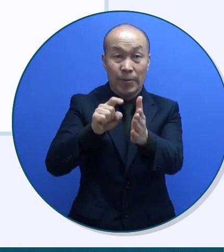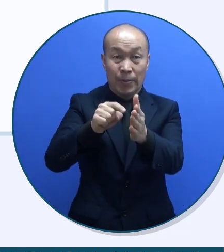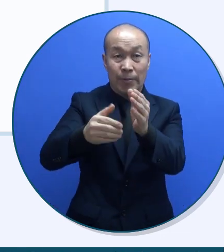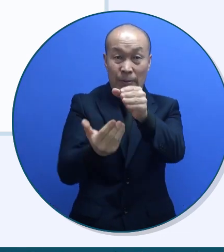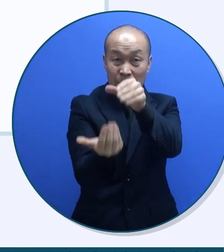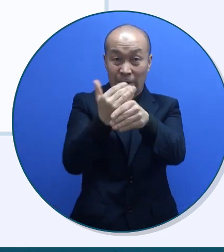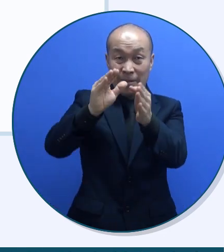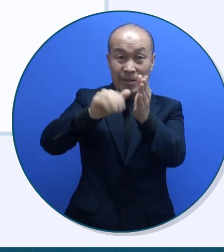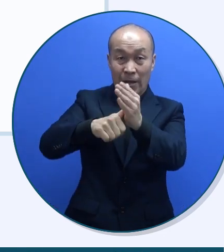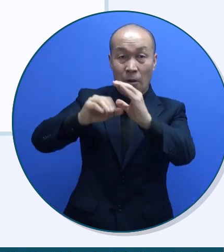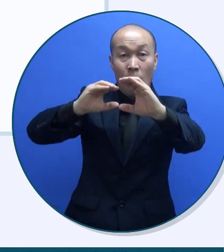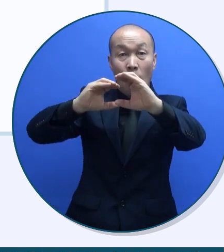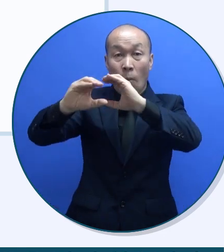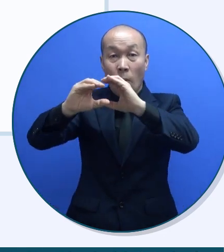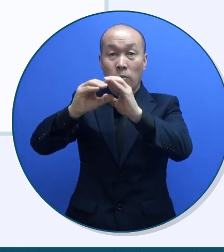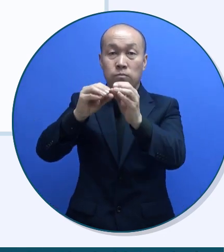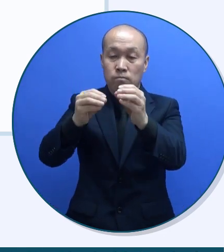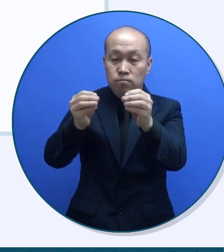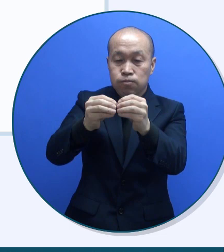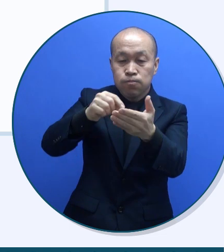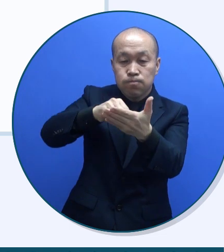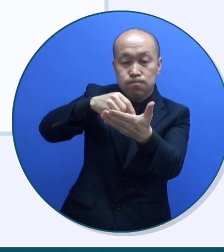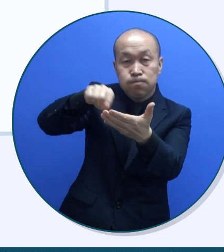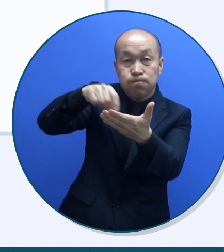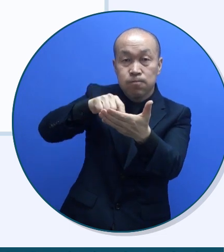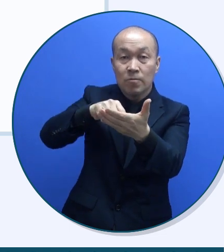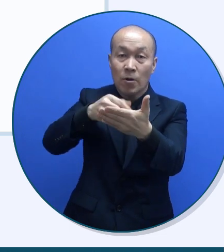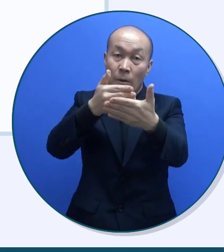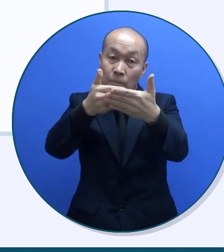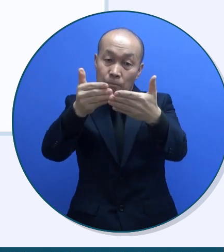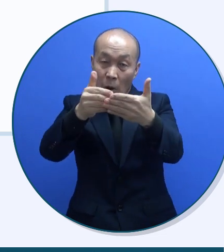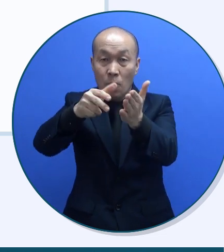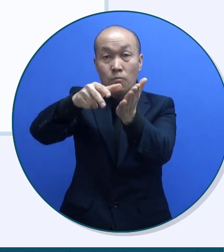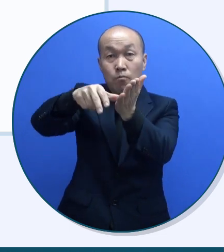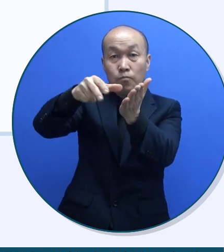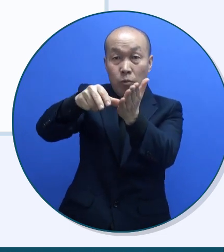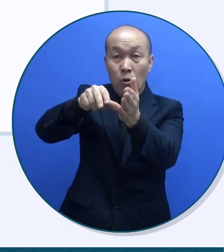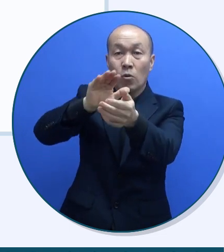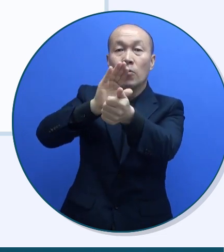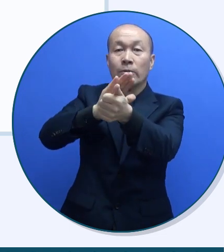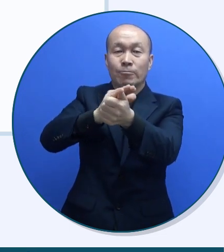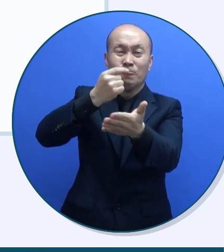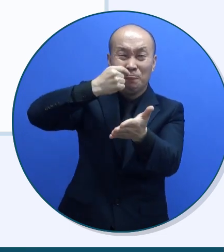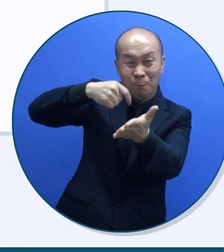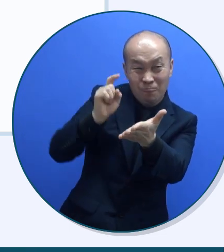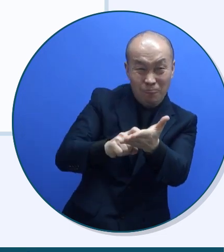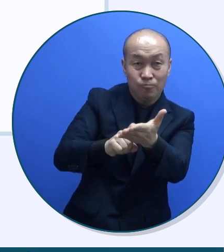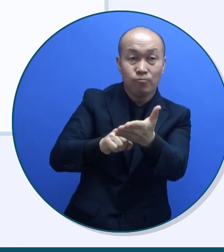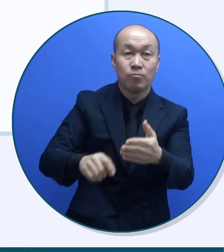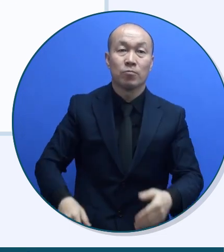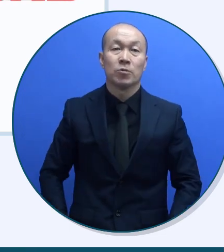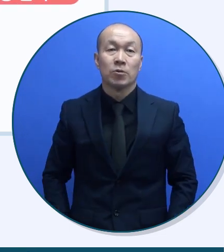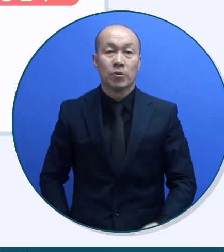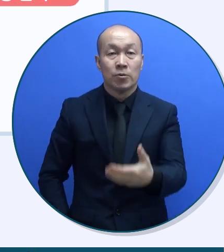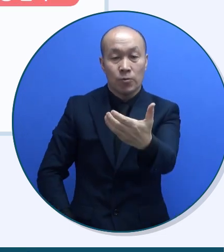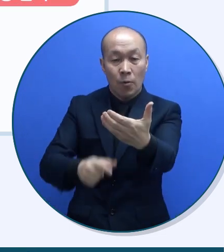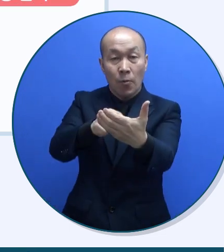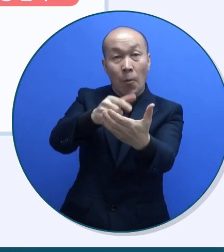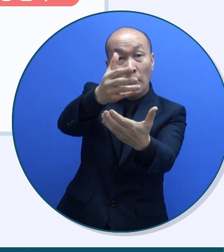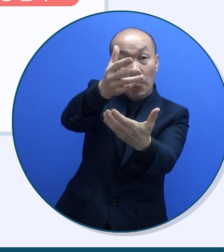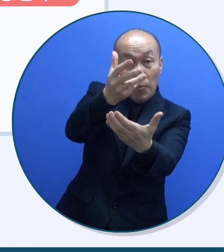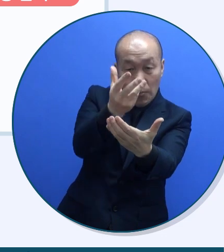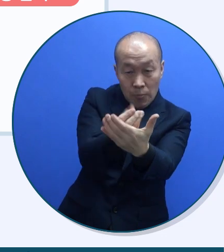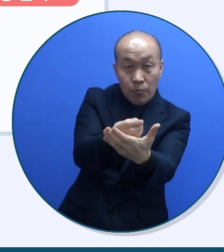시 의사소통을 위한 문자 또는 그림 자료들이 있어 도움을 받기 쉽습니다. 단,